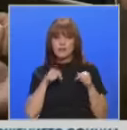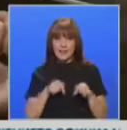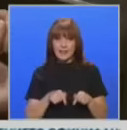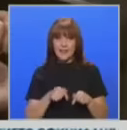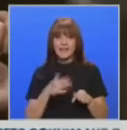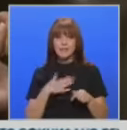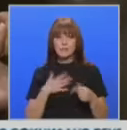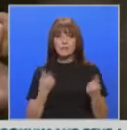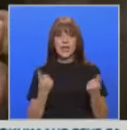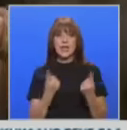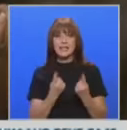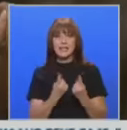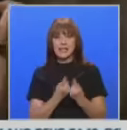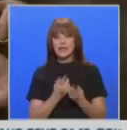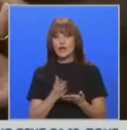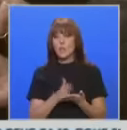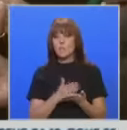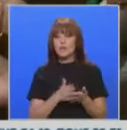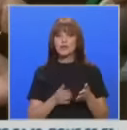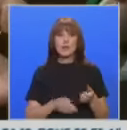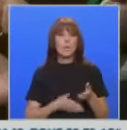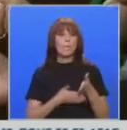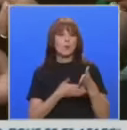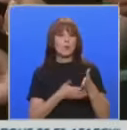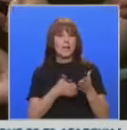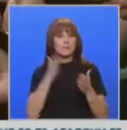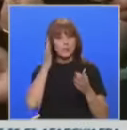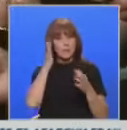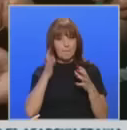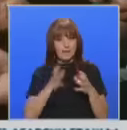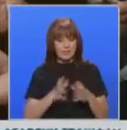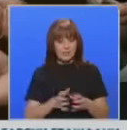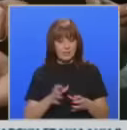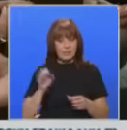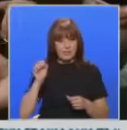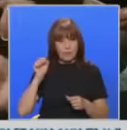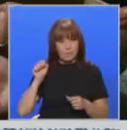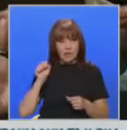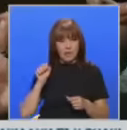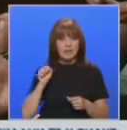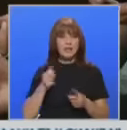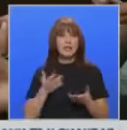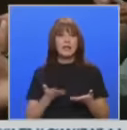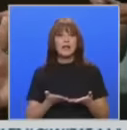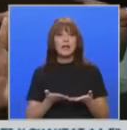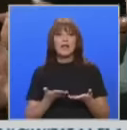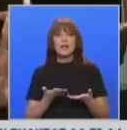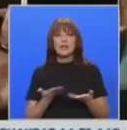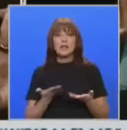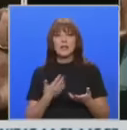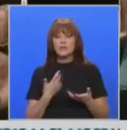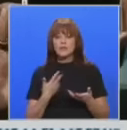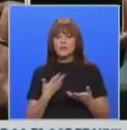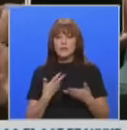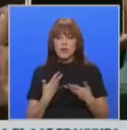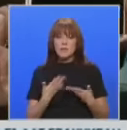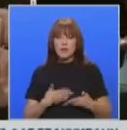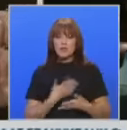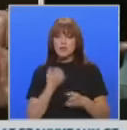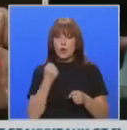проведе среща между подкрепящите правителството партии, на която в много работен и делови